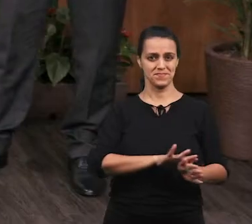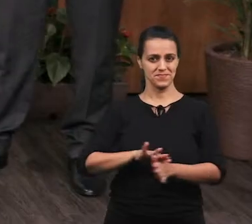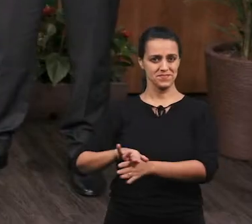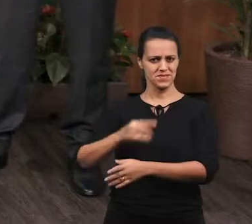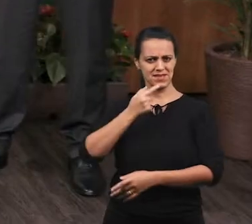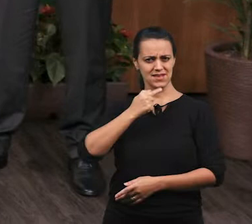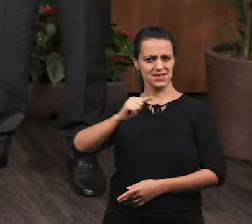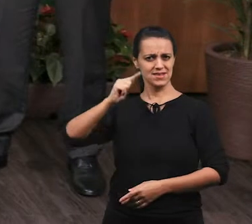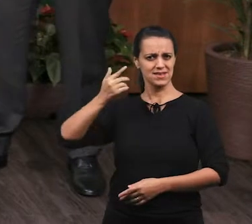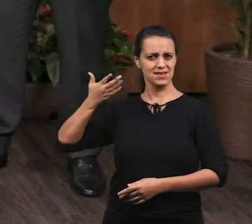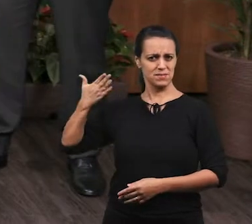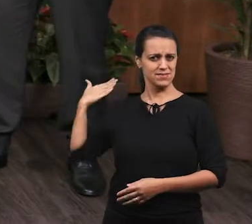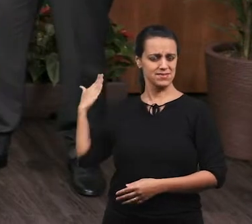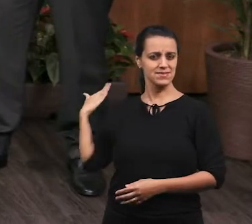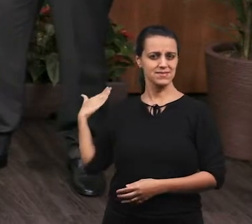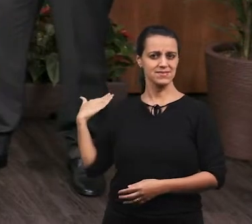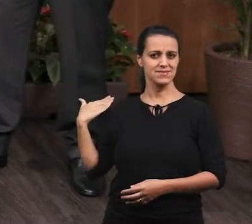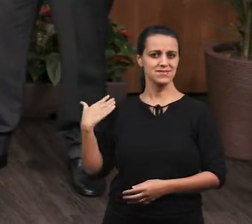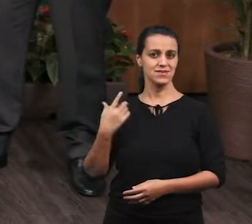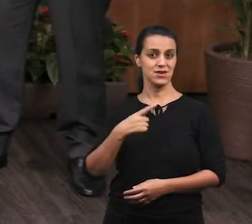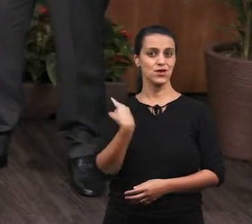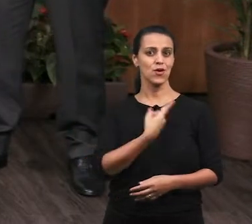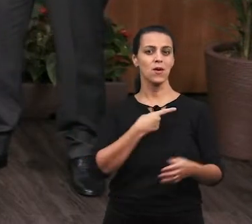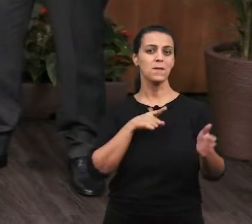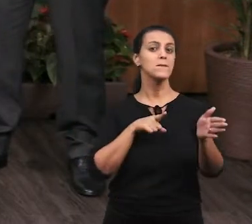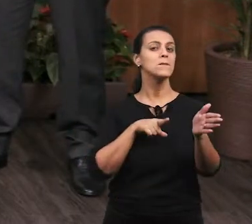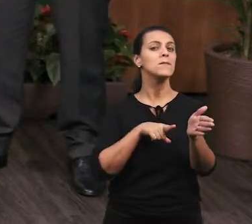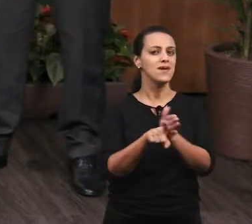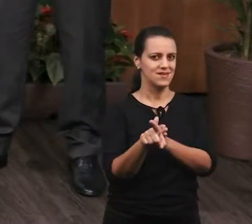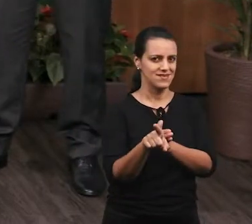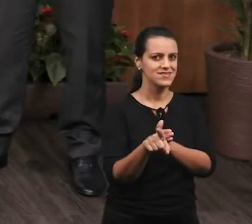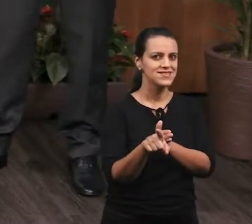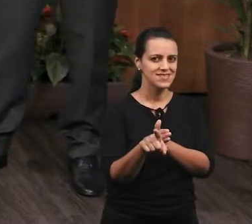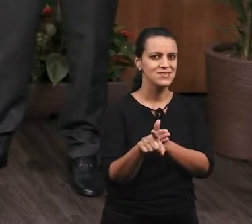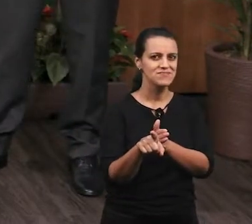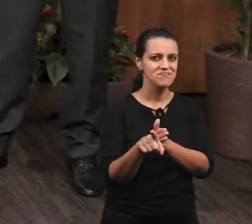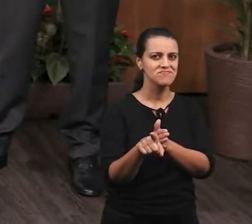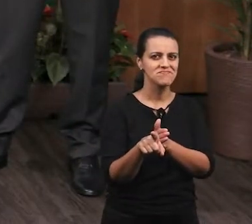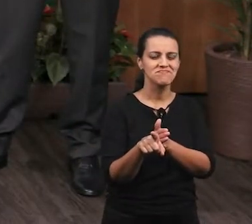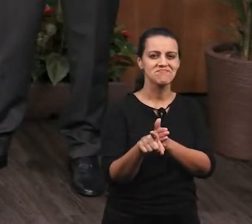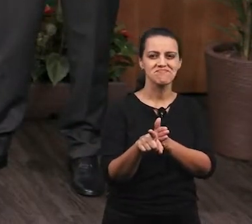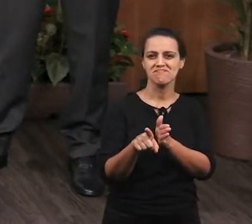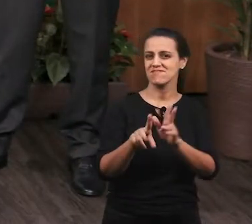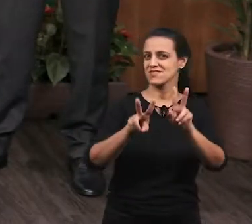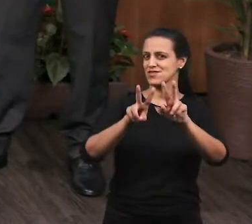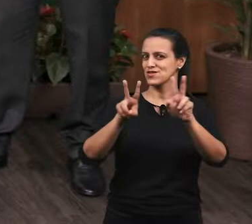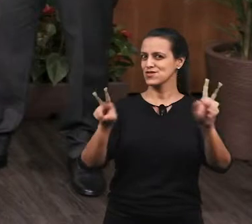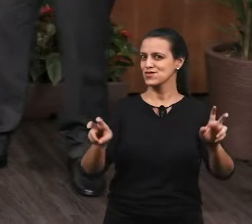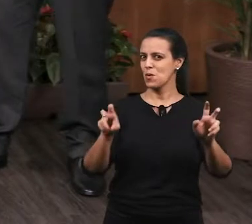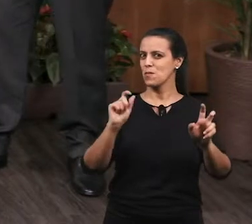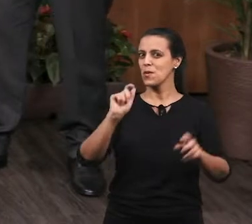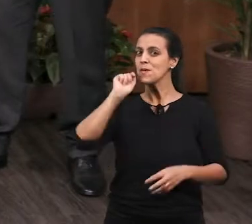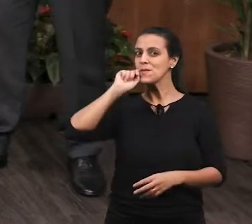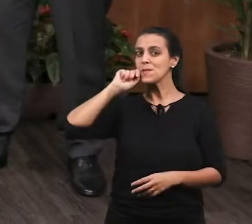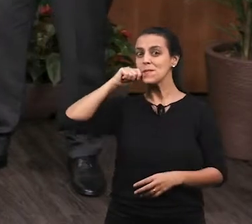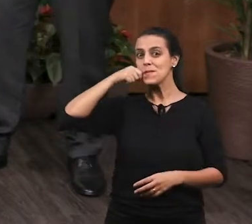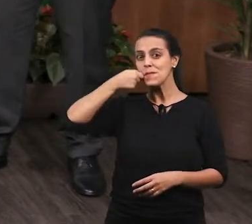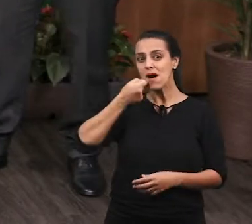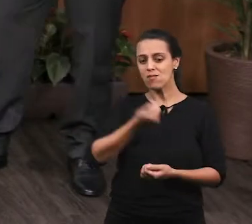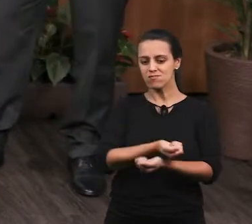На прошлой неделе мы оставили вопрос о